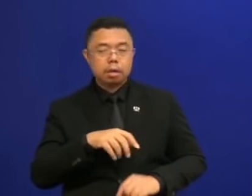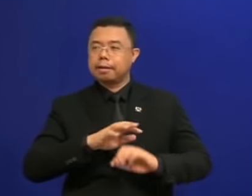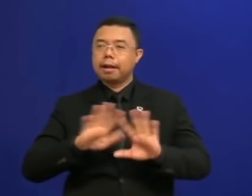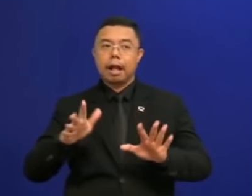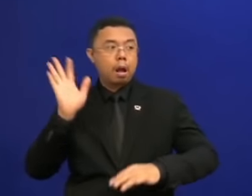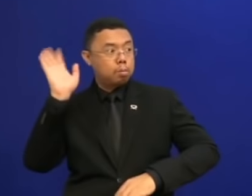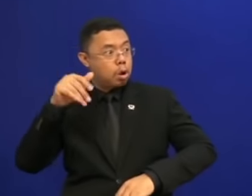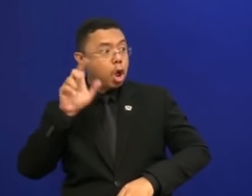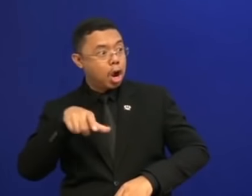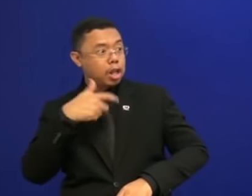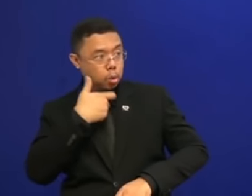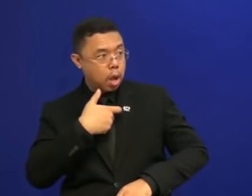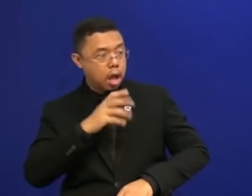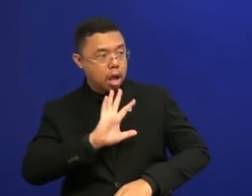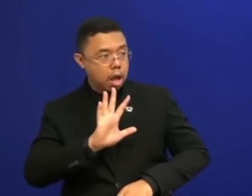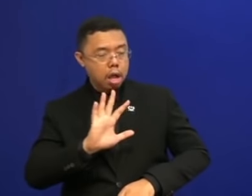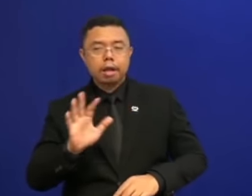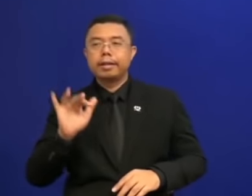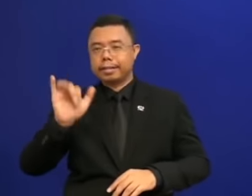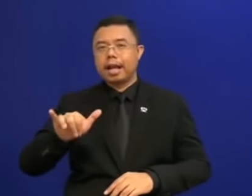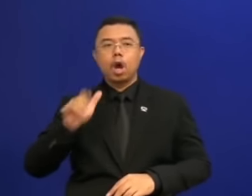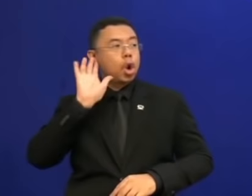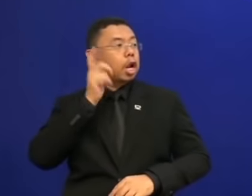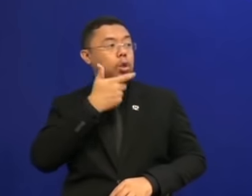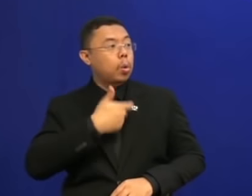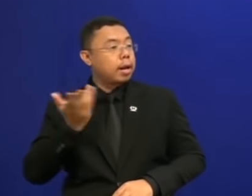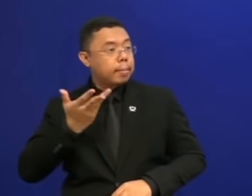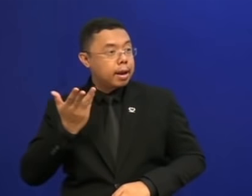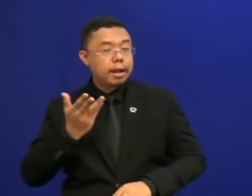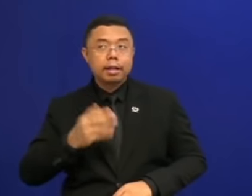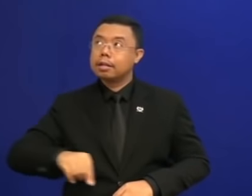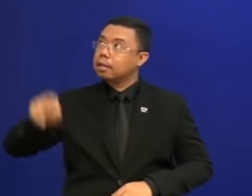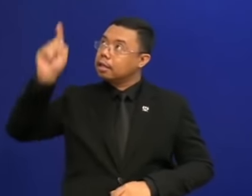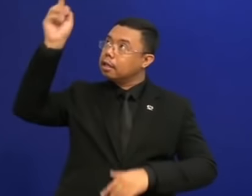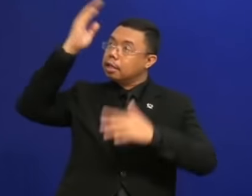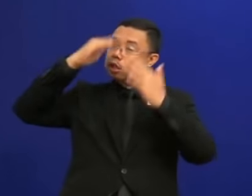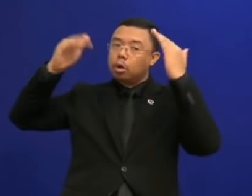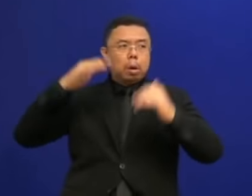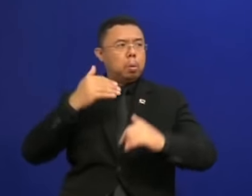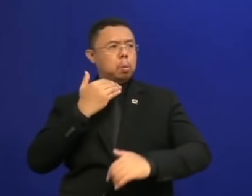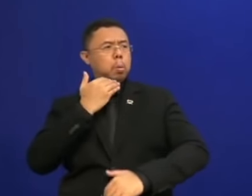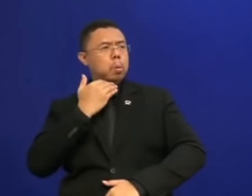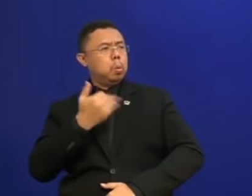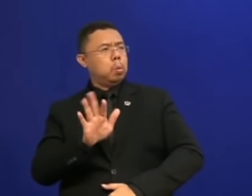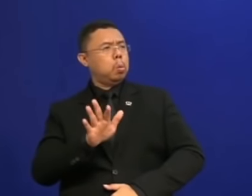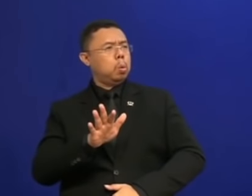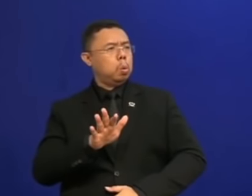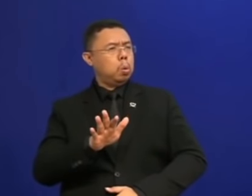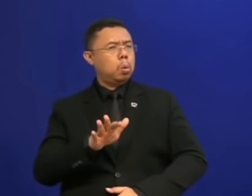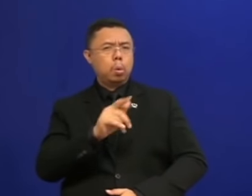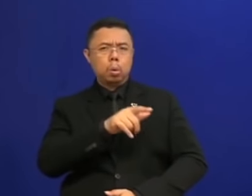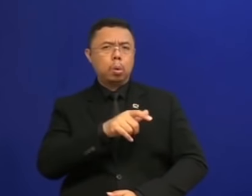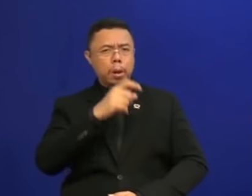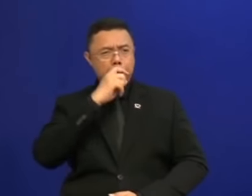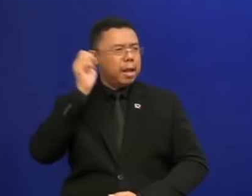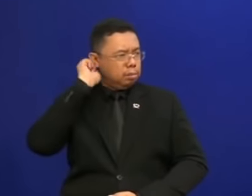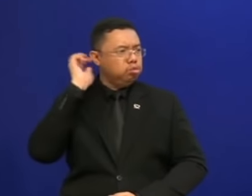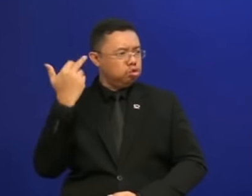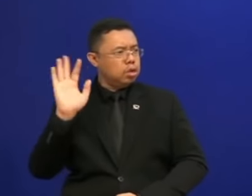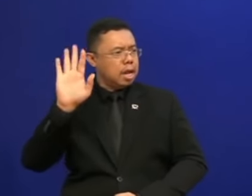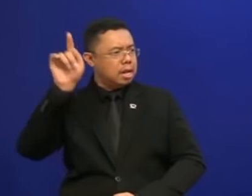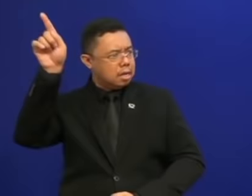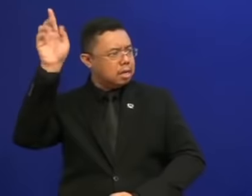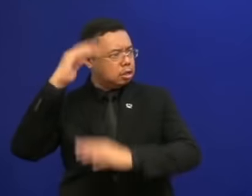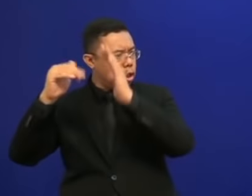Enggak. Pulang ke orang tua? Iya. Orang tuanya di mana? Di surga. Loh, maksudnya bapak ibu di